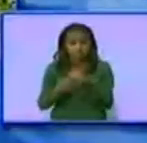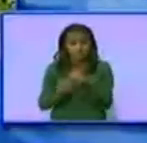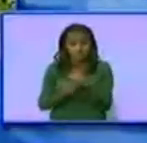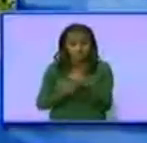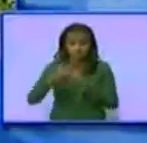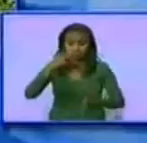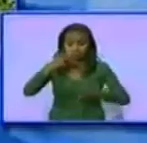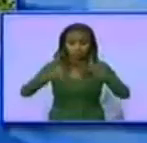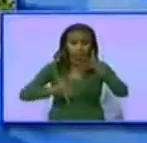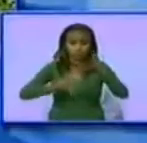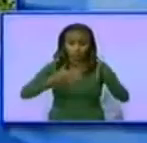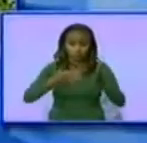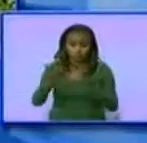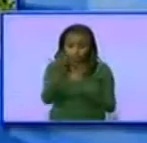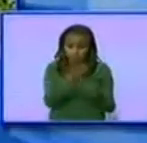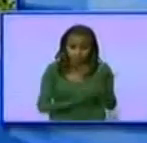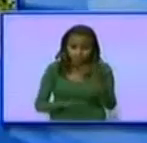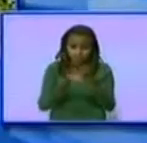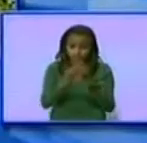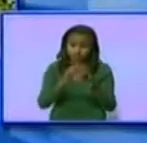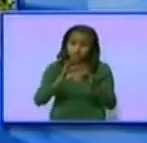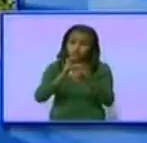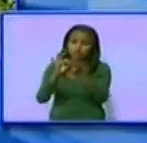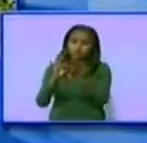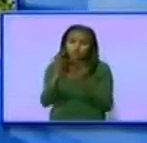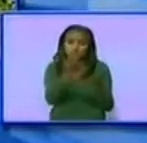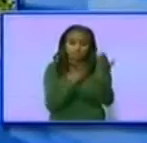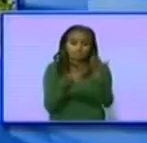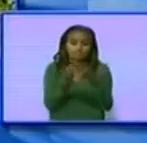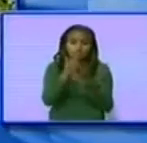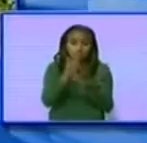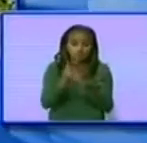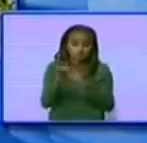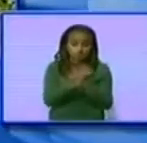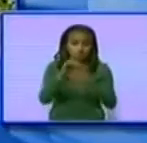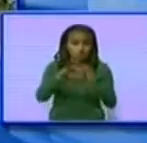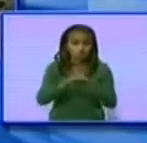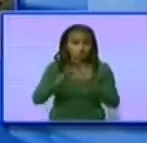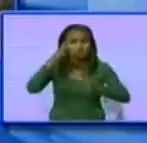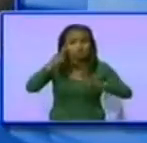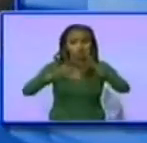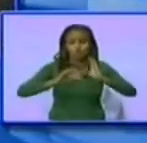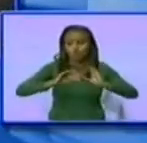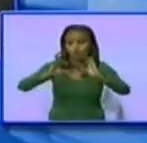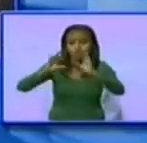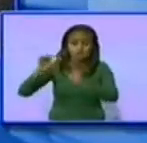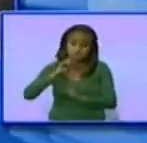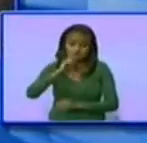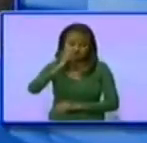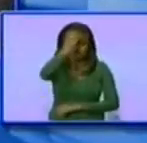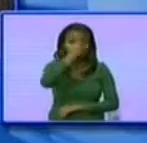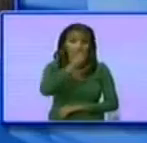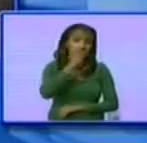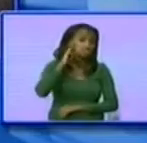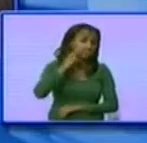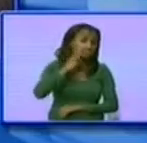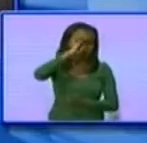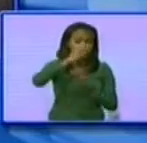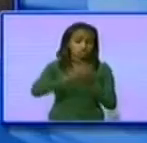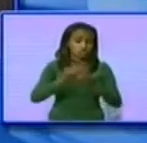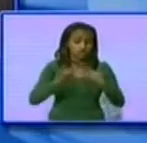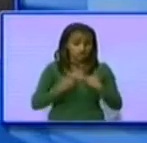ሳይ ላንጉጅ ሌርኒንግ ኤንድ ሶሻል ሰርቪስ አሶሲሽን የሚባል ድርጅት የምልክት ቋንቋ አስተማሪ ነኝ። ወላጆችን የመስማት